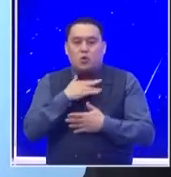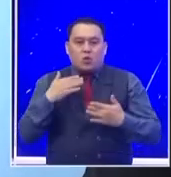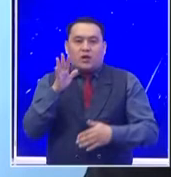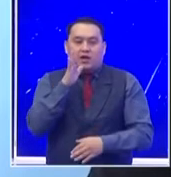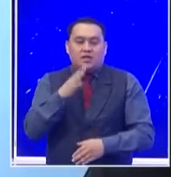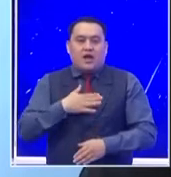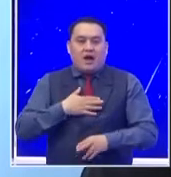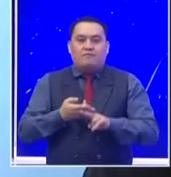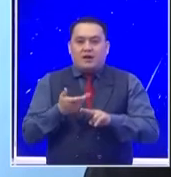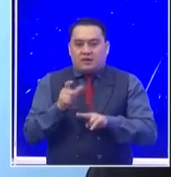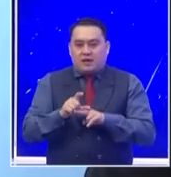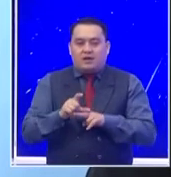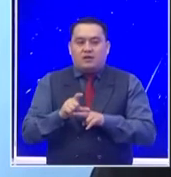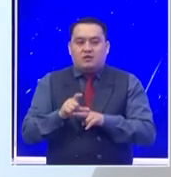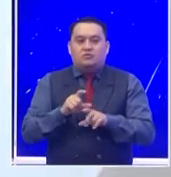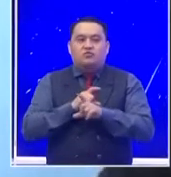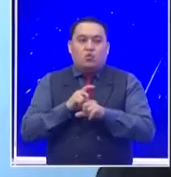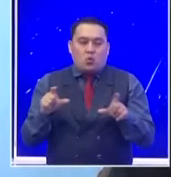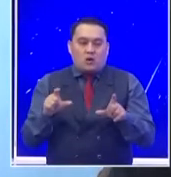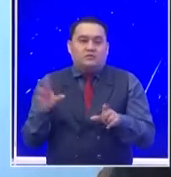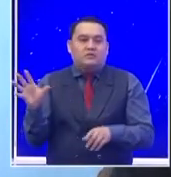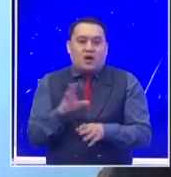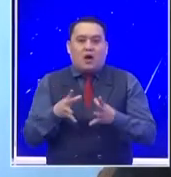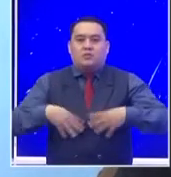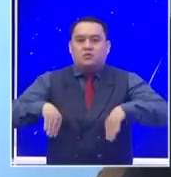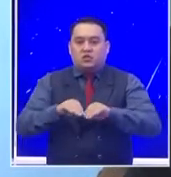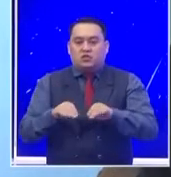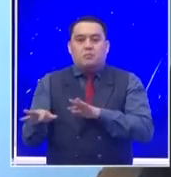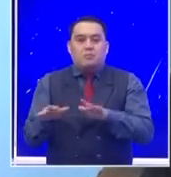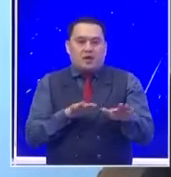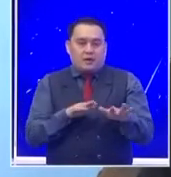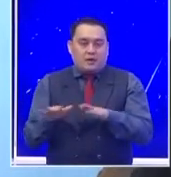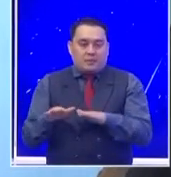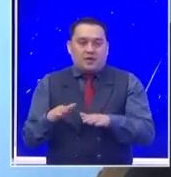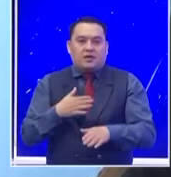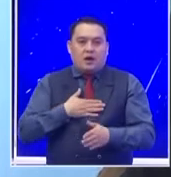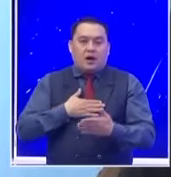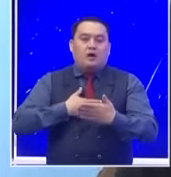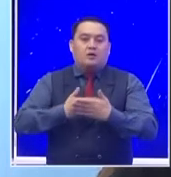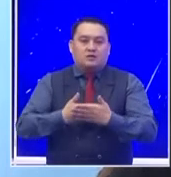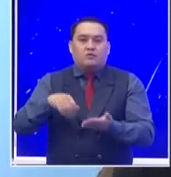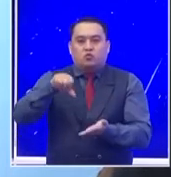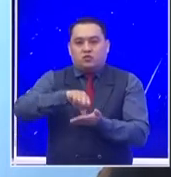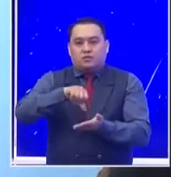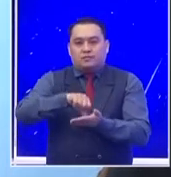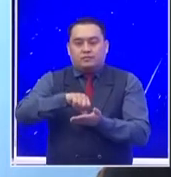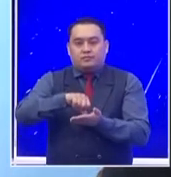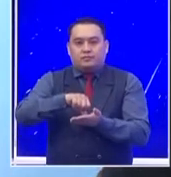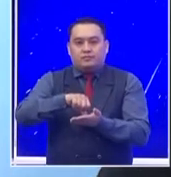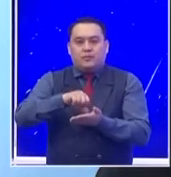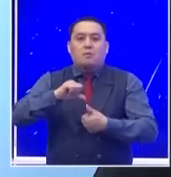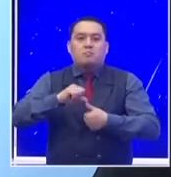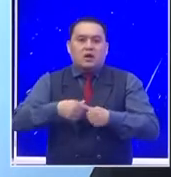я в этой в этой школе сей общественный вот деятельности школы постоянно